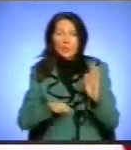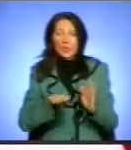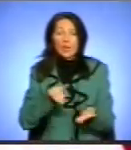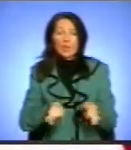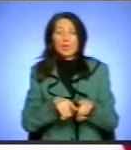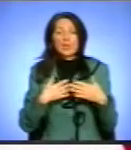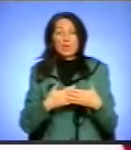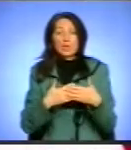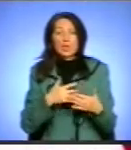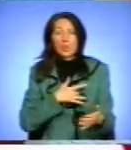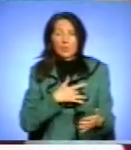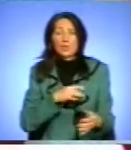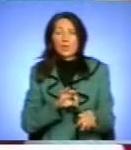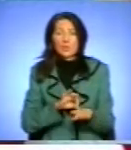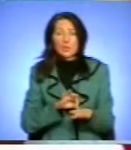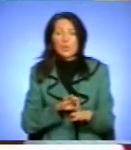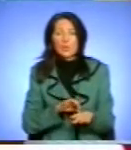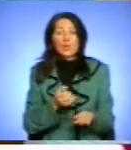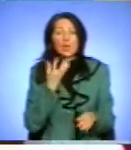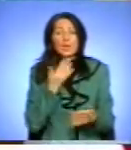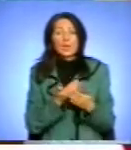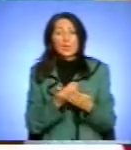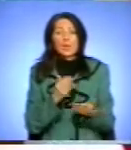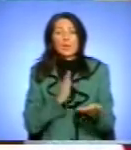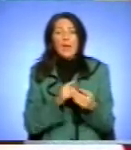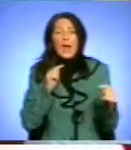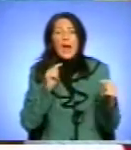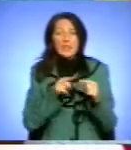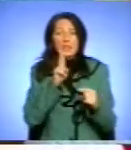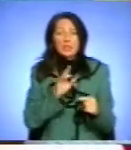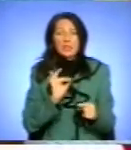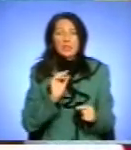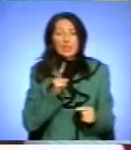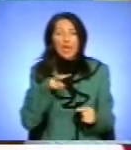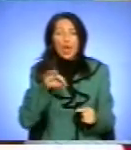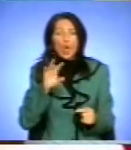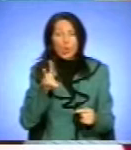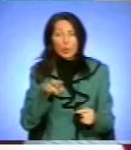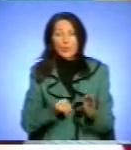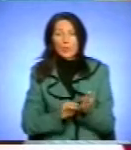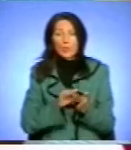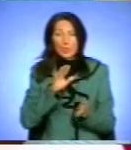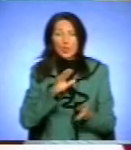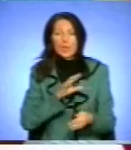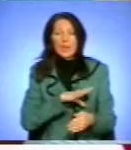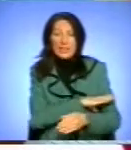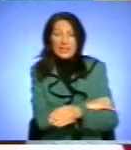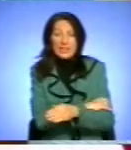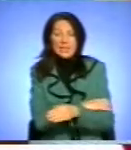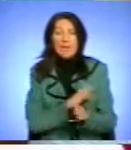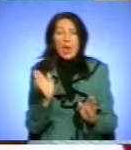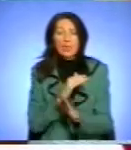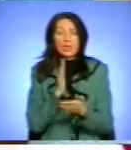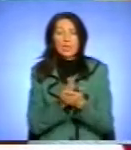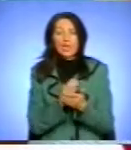та болів у серці. Коли, наприклад, йде антициклон, то підвищується тиск, повітря стає сухим